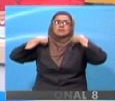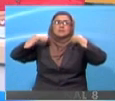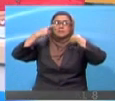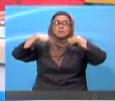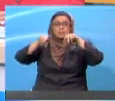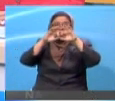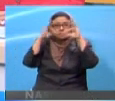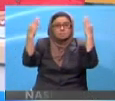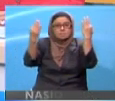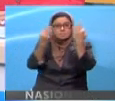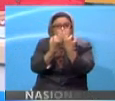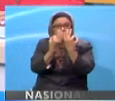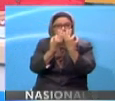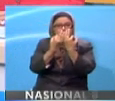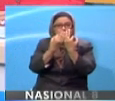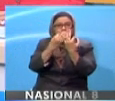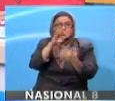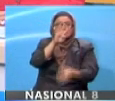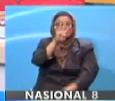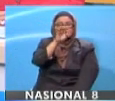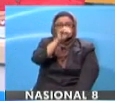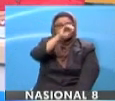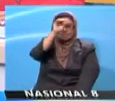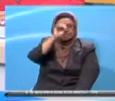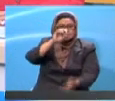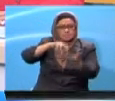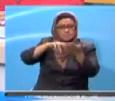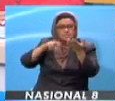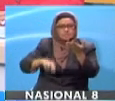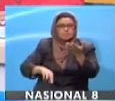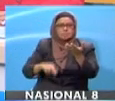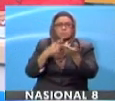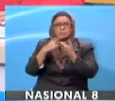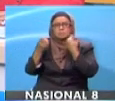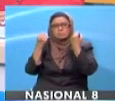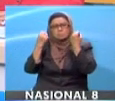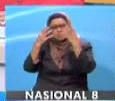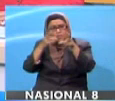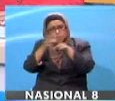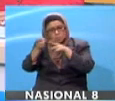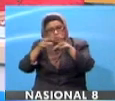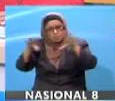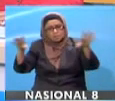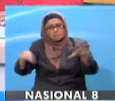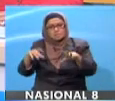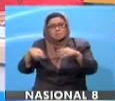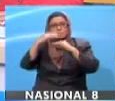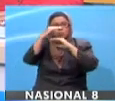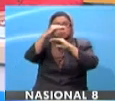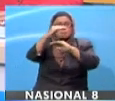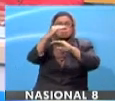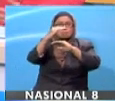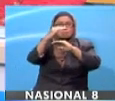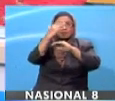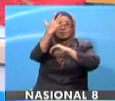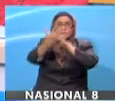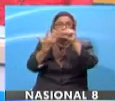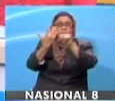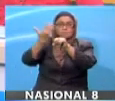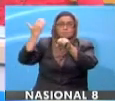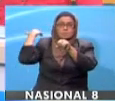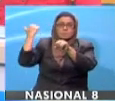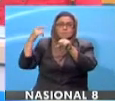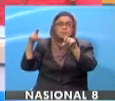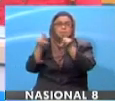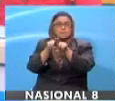berpendapatan 40% rendah B40. Pelbagai inisiatif dilaksanakan kerajaan sepanjang tempoh 5 tahun yang lalu, antaranya pemberian